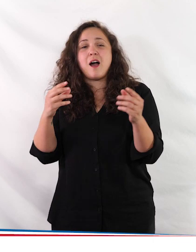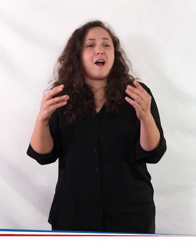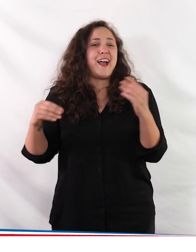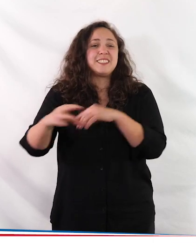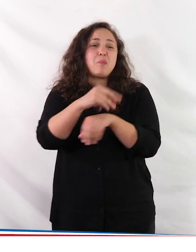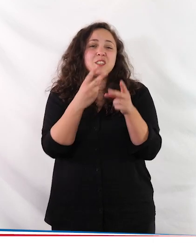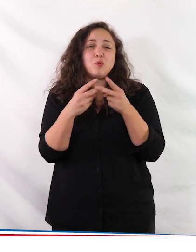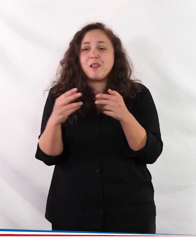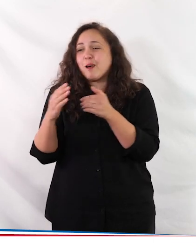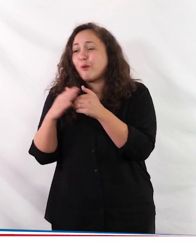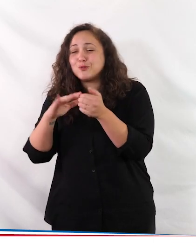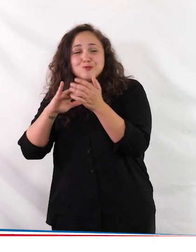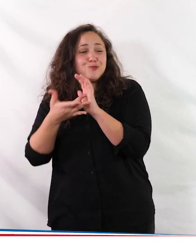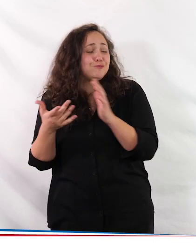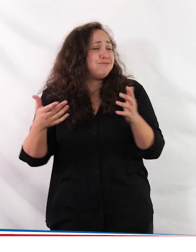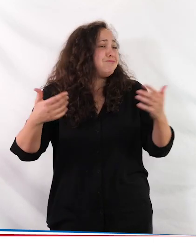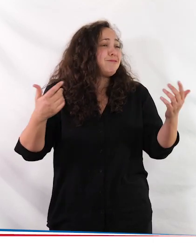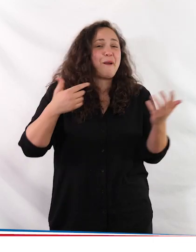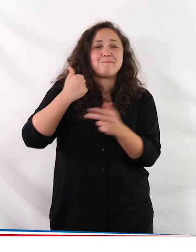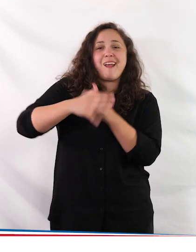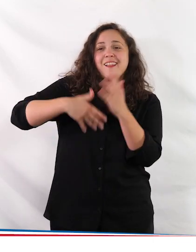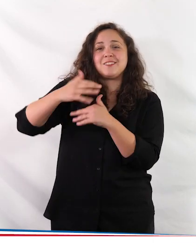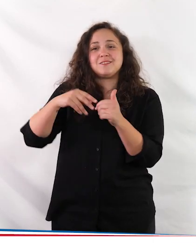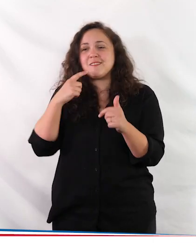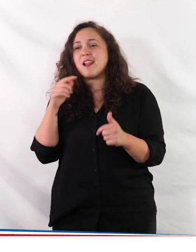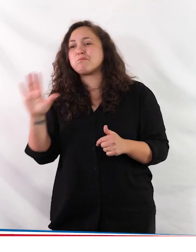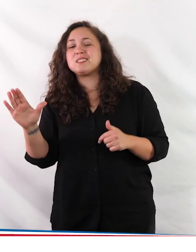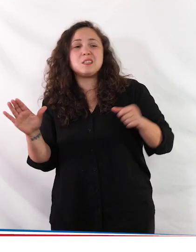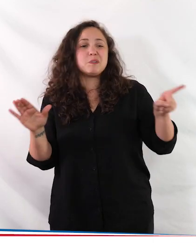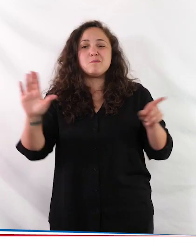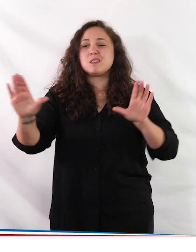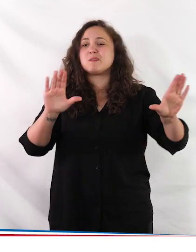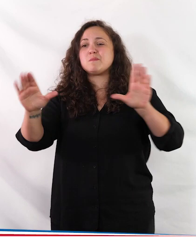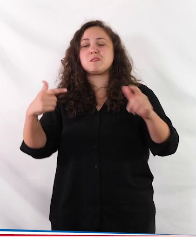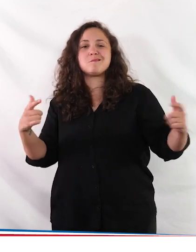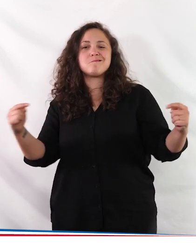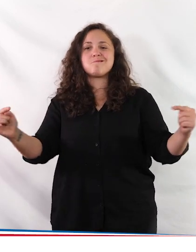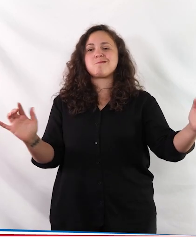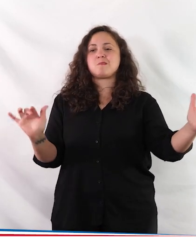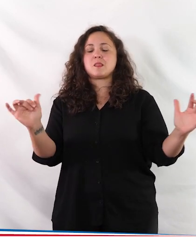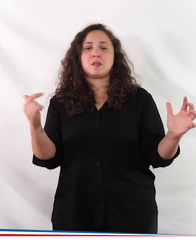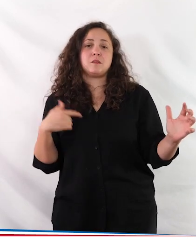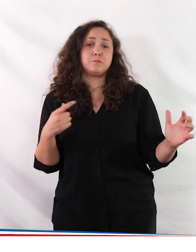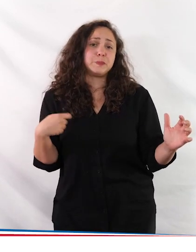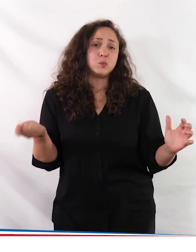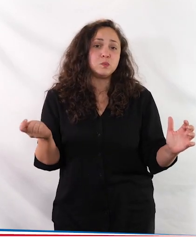la promiscuité sur l'espace public, le fait qu'il y ait toutes ces ces conflits